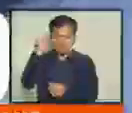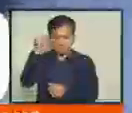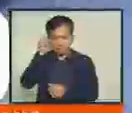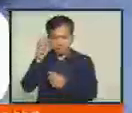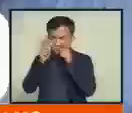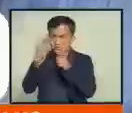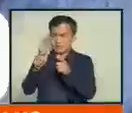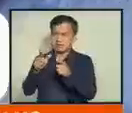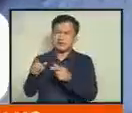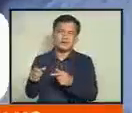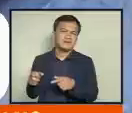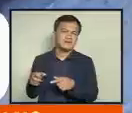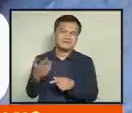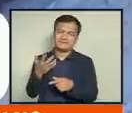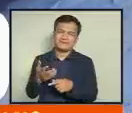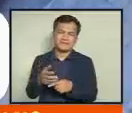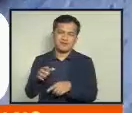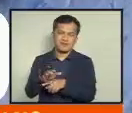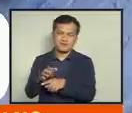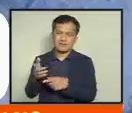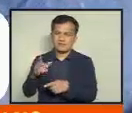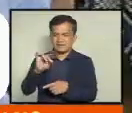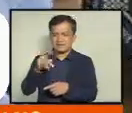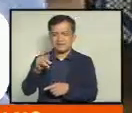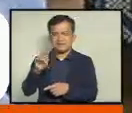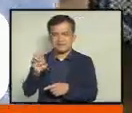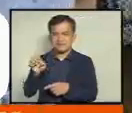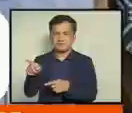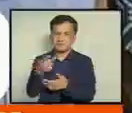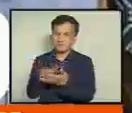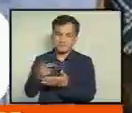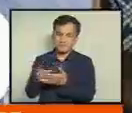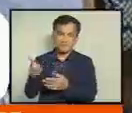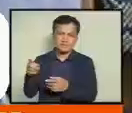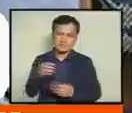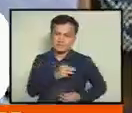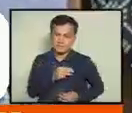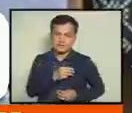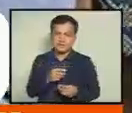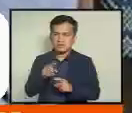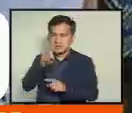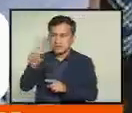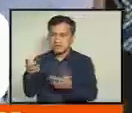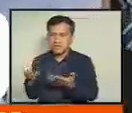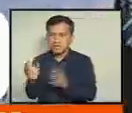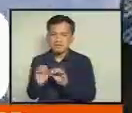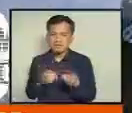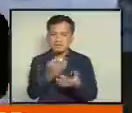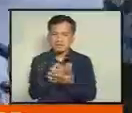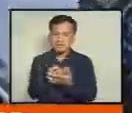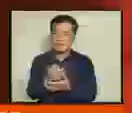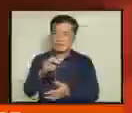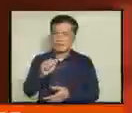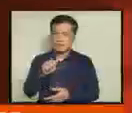na militar na pagtakpan ng kabiguan nilang pahinain ng samahan. Tanong niya, saan ba talaga napupunta ang pondo ng AFP? The